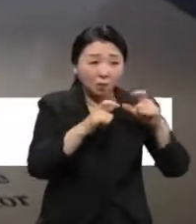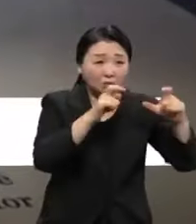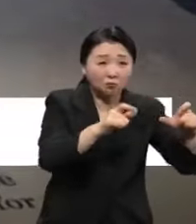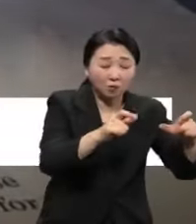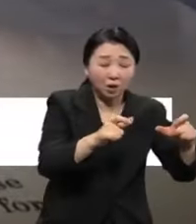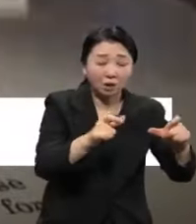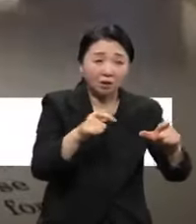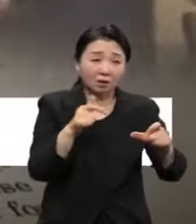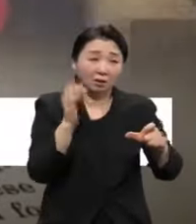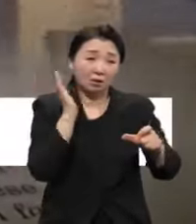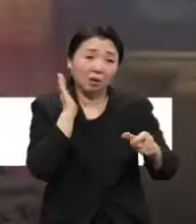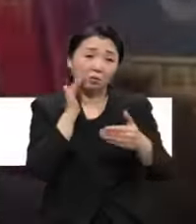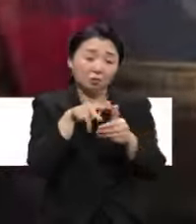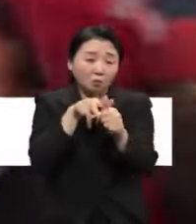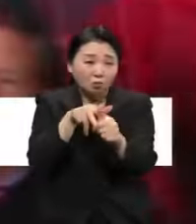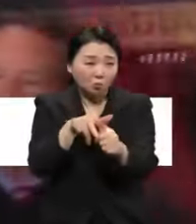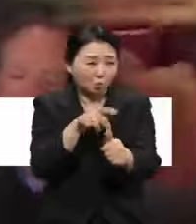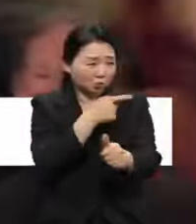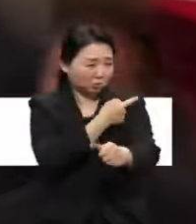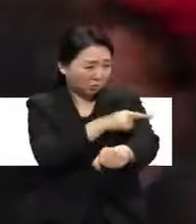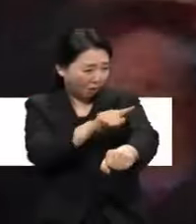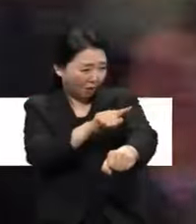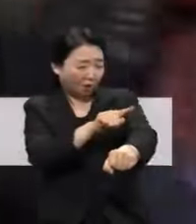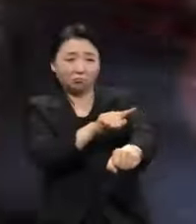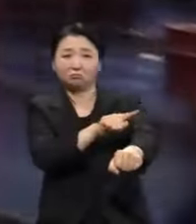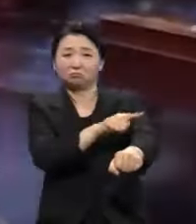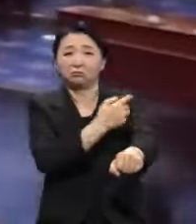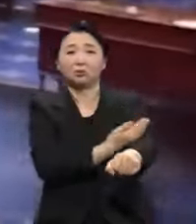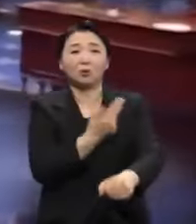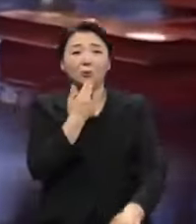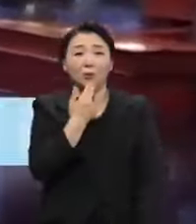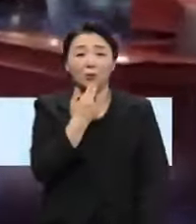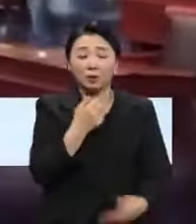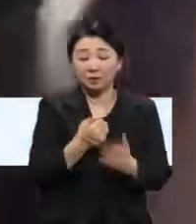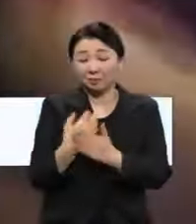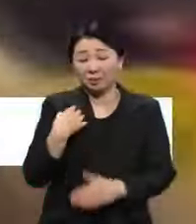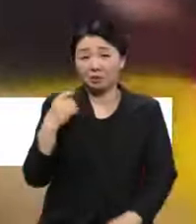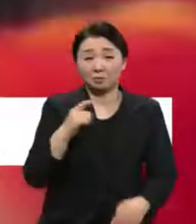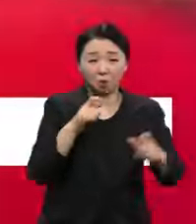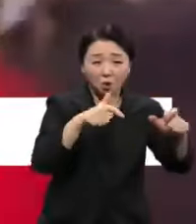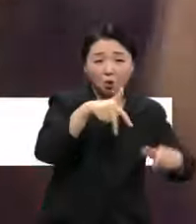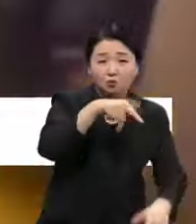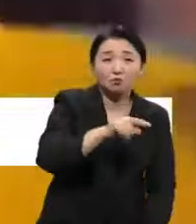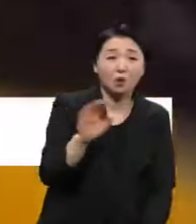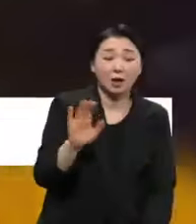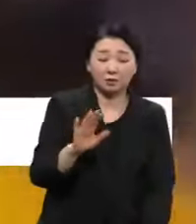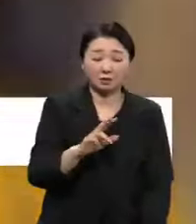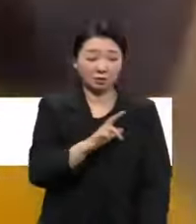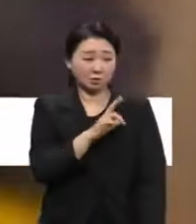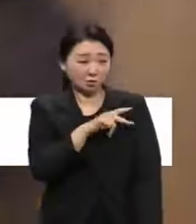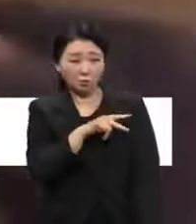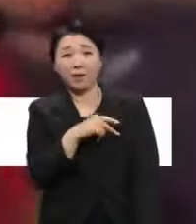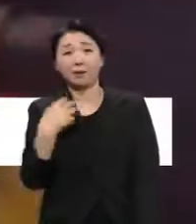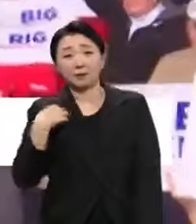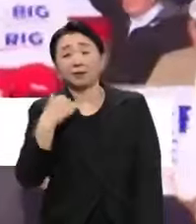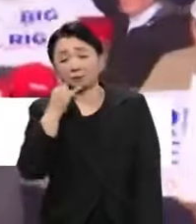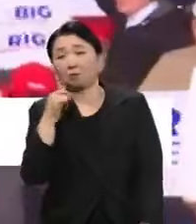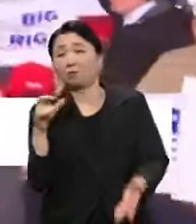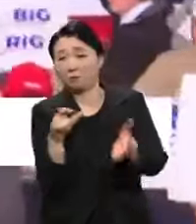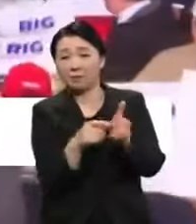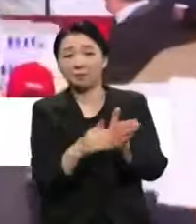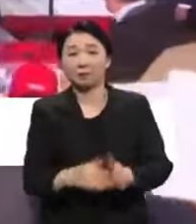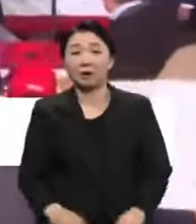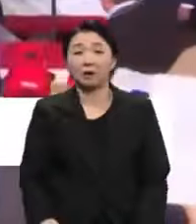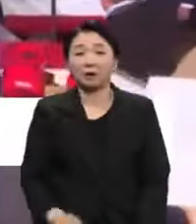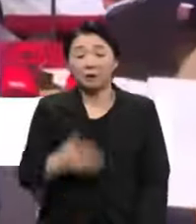후보 자격을 박탈할 수는 없다고 판단했습니다. 이 같은 책임은 주가 아닌 의회에 있다고 판결문에 적었습니다.